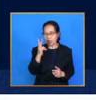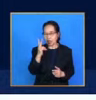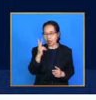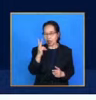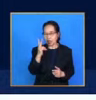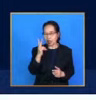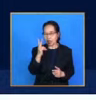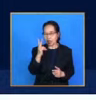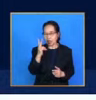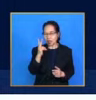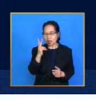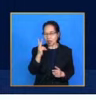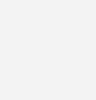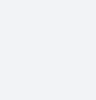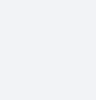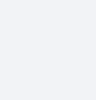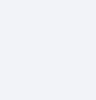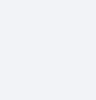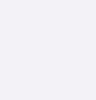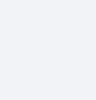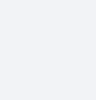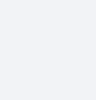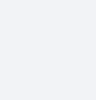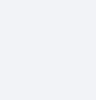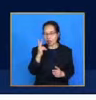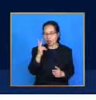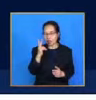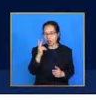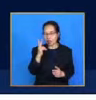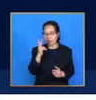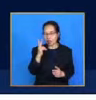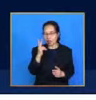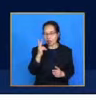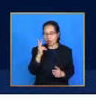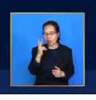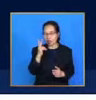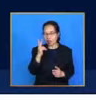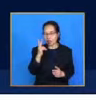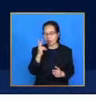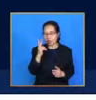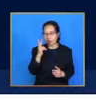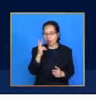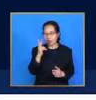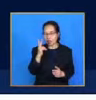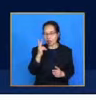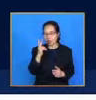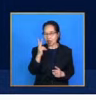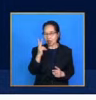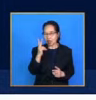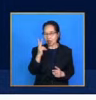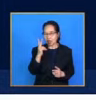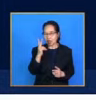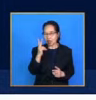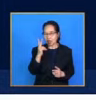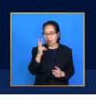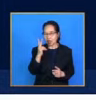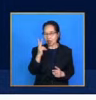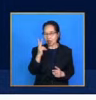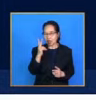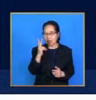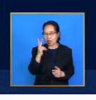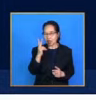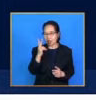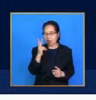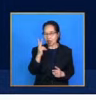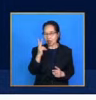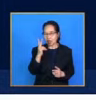kaya pipili ka ano pipili i-invite pa kanina yung ay, ano kamatayan. Nag-ano